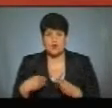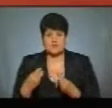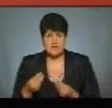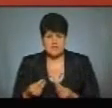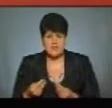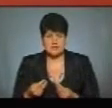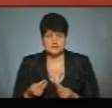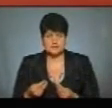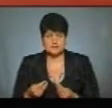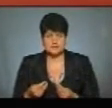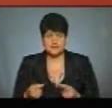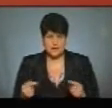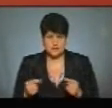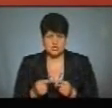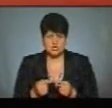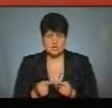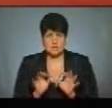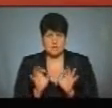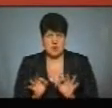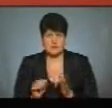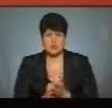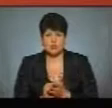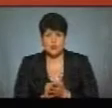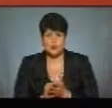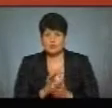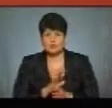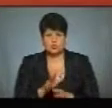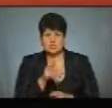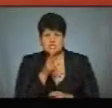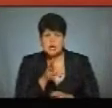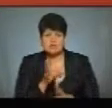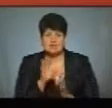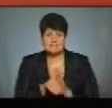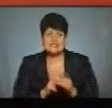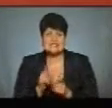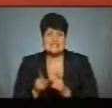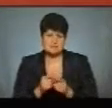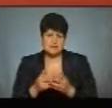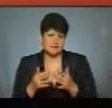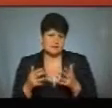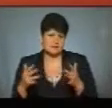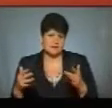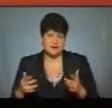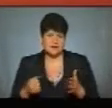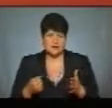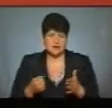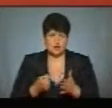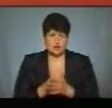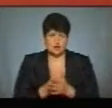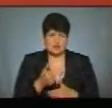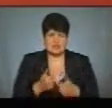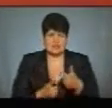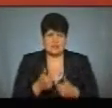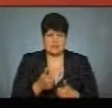вони подавали досить чітко і досить правильні документи, оскільки не буде часу на внесення змін і так далі